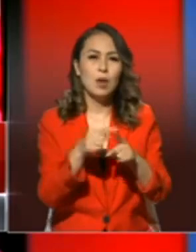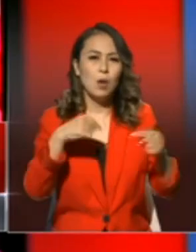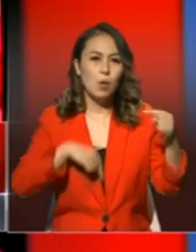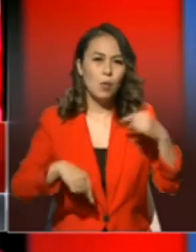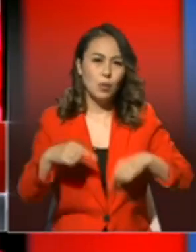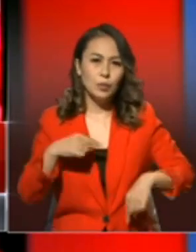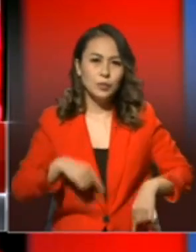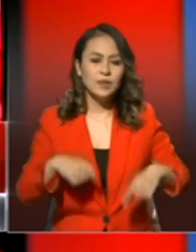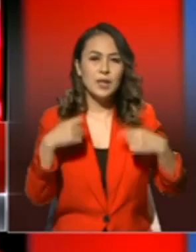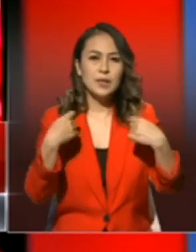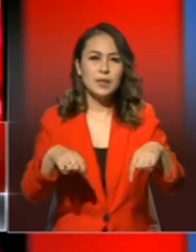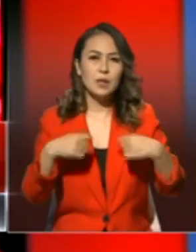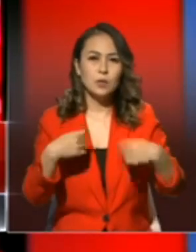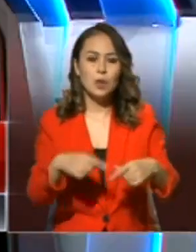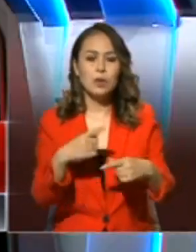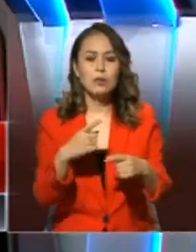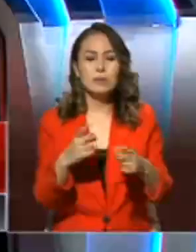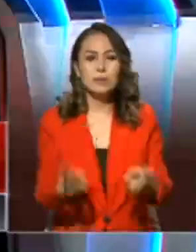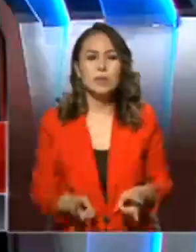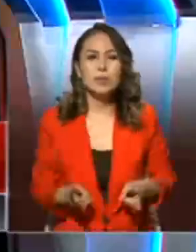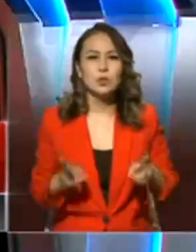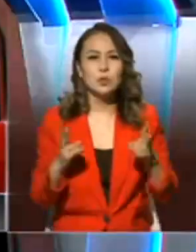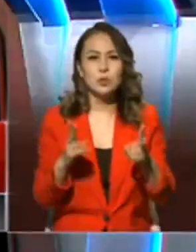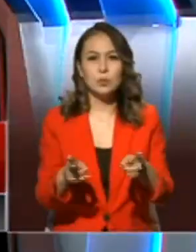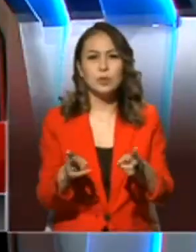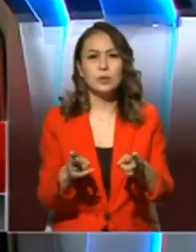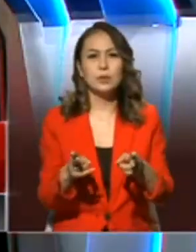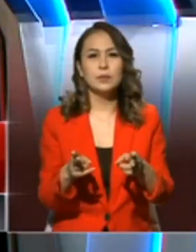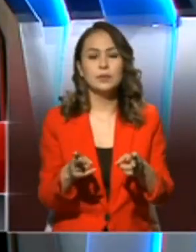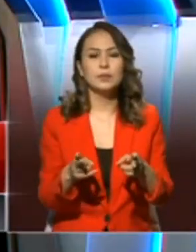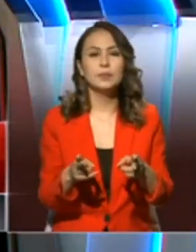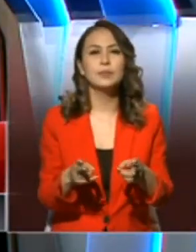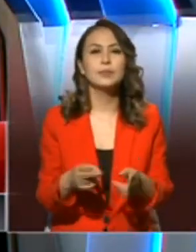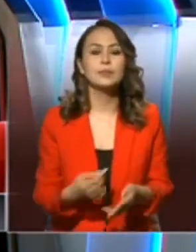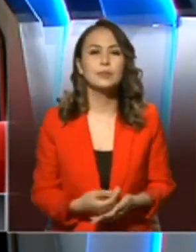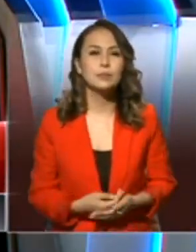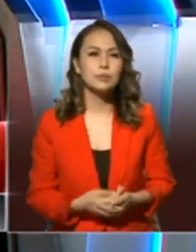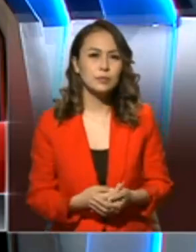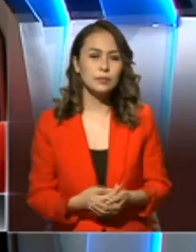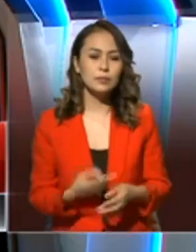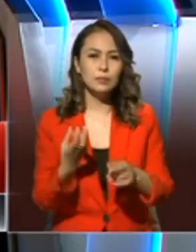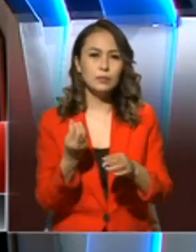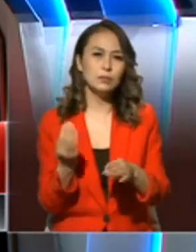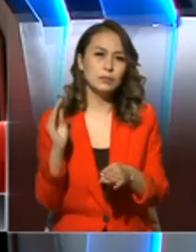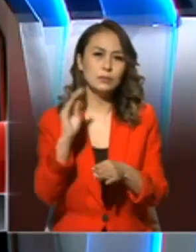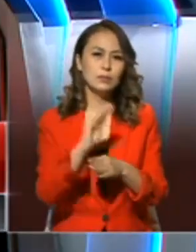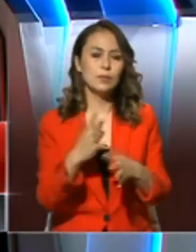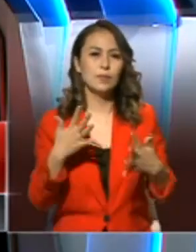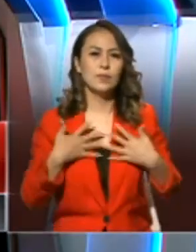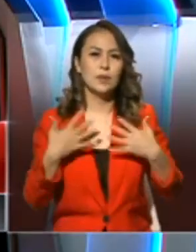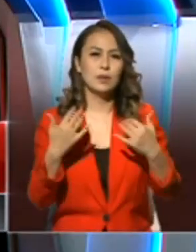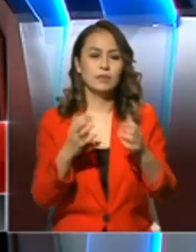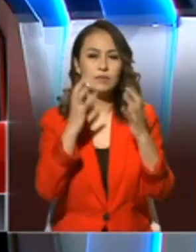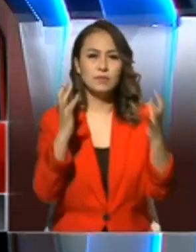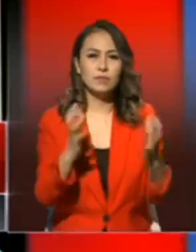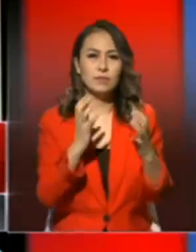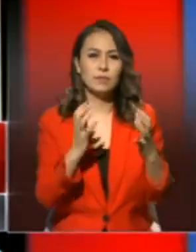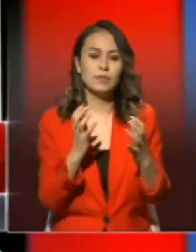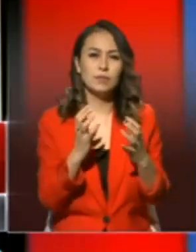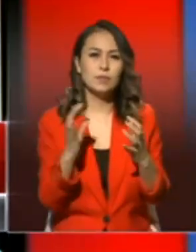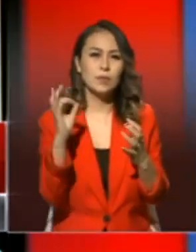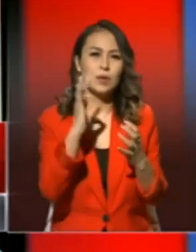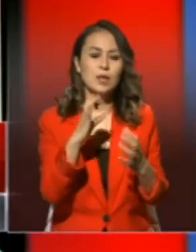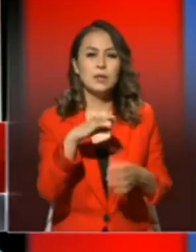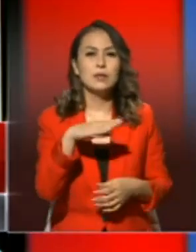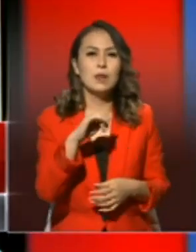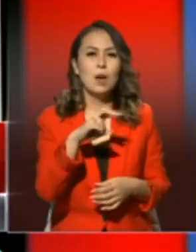сатуға тыйым салынған, ол қылмыстық іске айналады. Сонымен қатар біз денсаулық сақтау ісінде біз